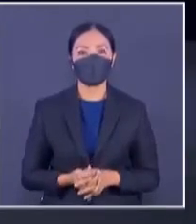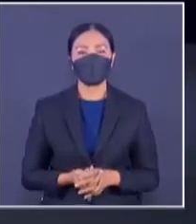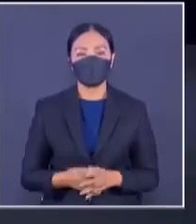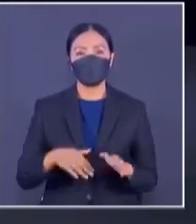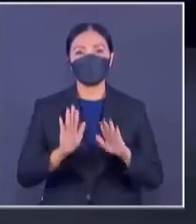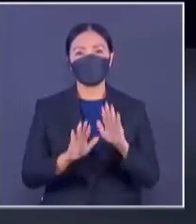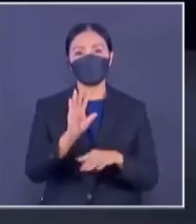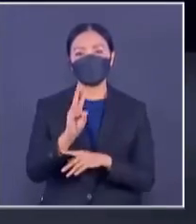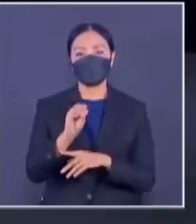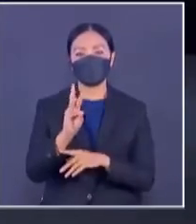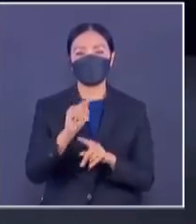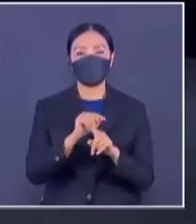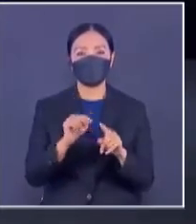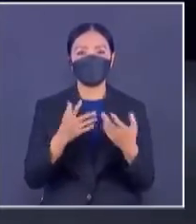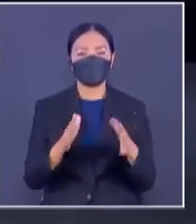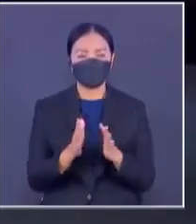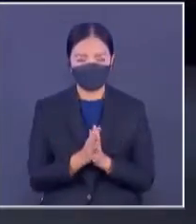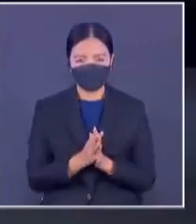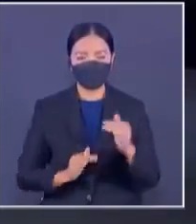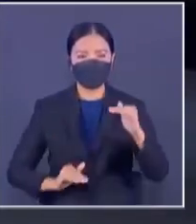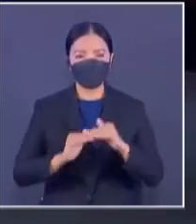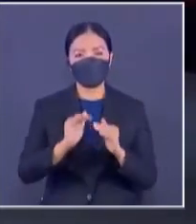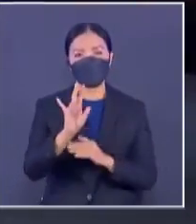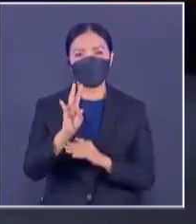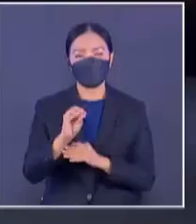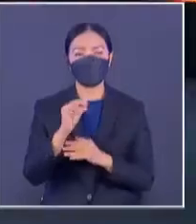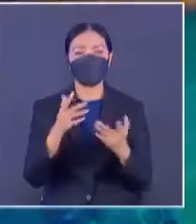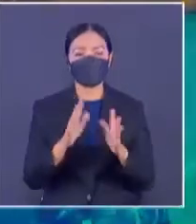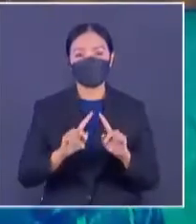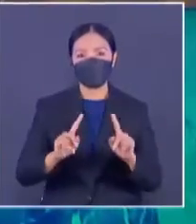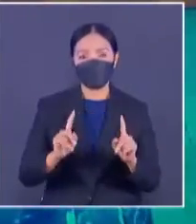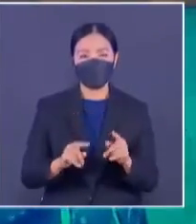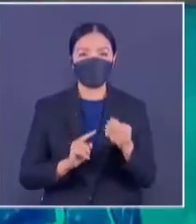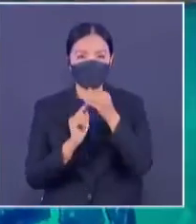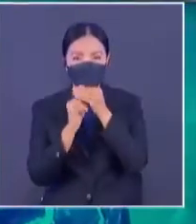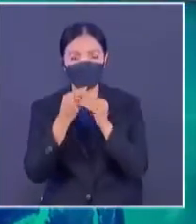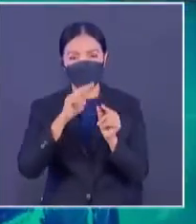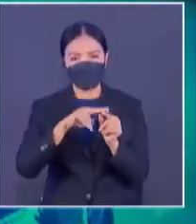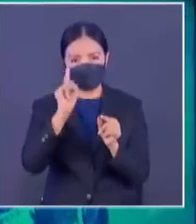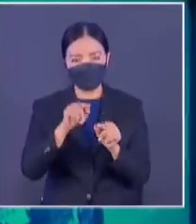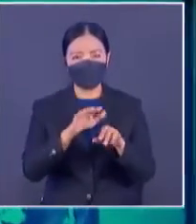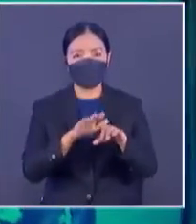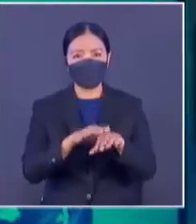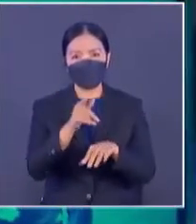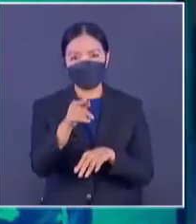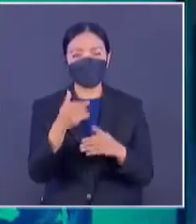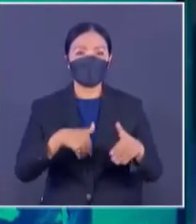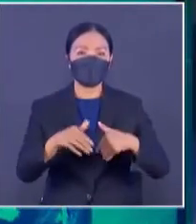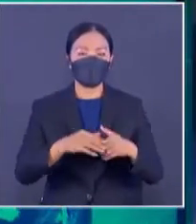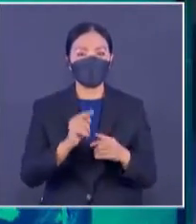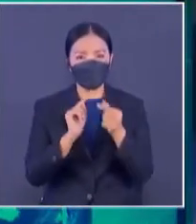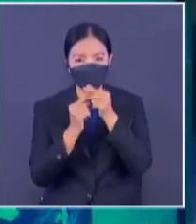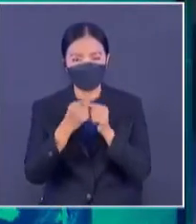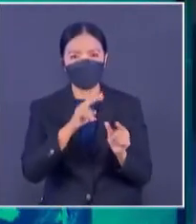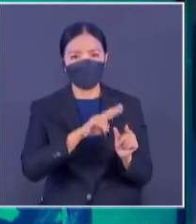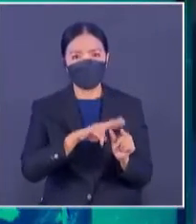ปอร์เซ็นต์ 66% แล้ว ครับ เรากำลังจะแตะตัวเลขที่ 70% แต่ว่าการตรวจ ATK ต้องย้ำเตือนคุณผู้ชมครับว่าตรวจเนี่ยต้องตรว